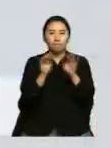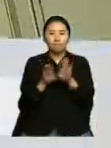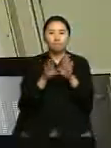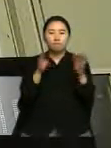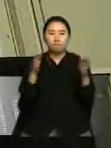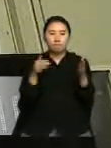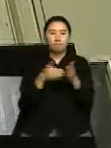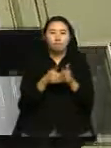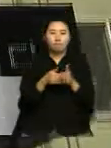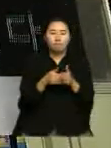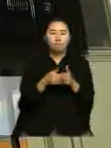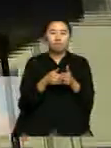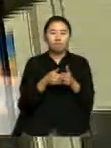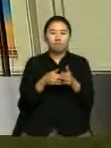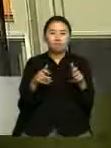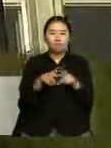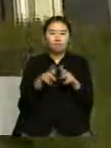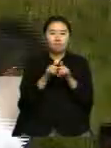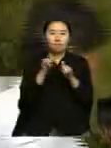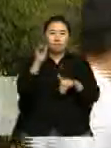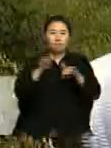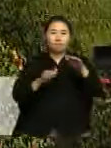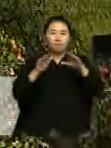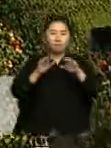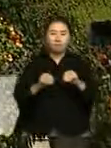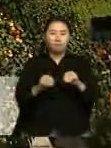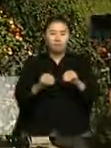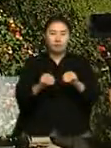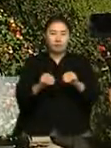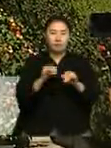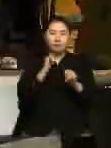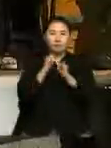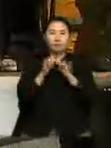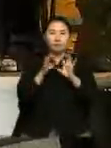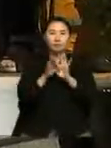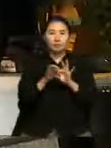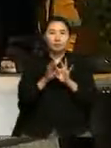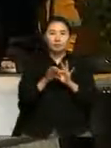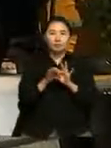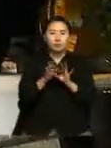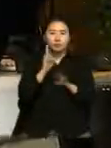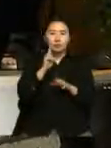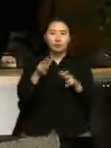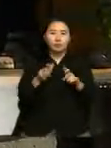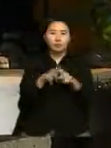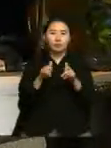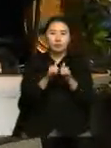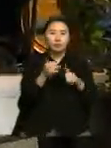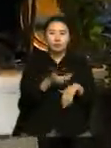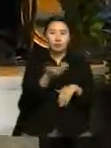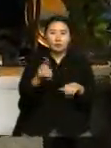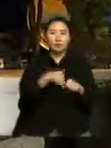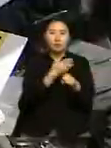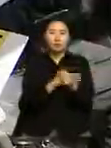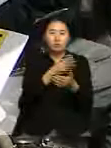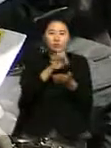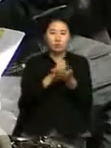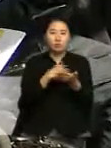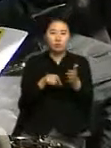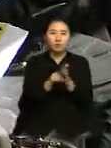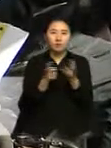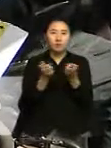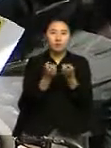열었습니다. 경기도 장애인 차별 철폐 연대는 기자회견을 통해 중증 장애인들의 이동권 확보를 위한